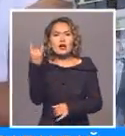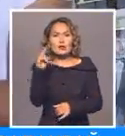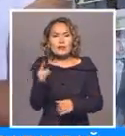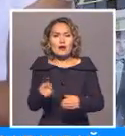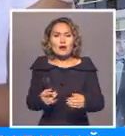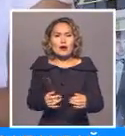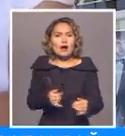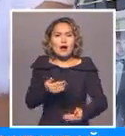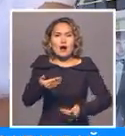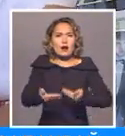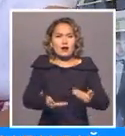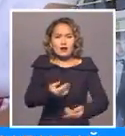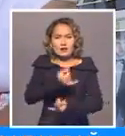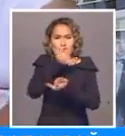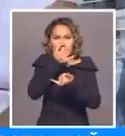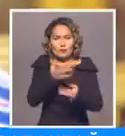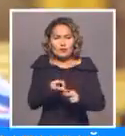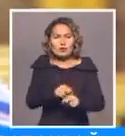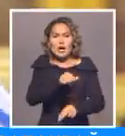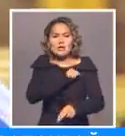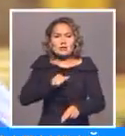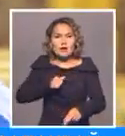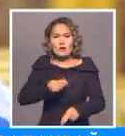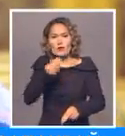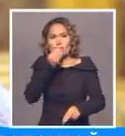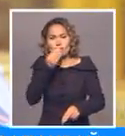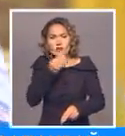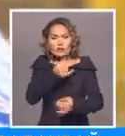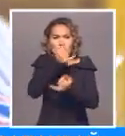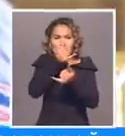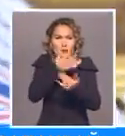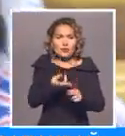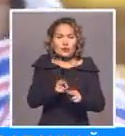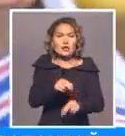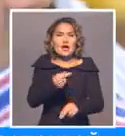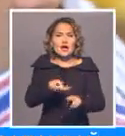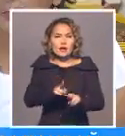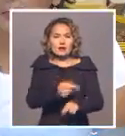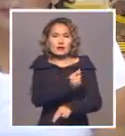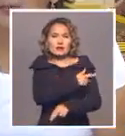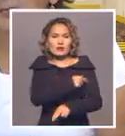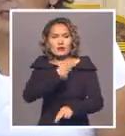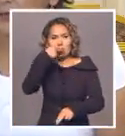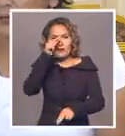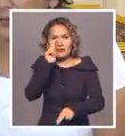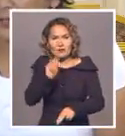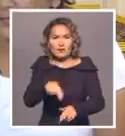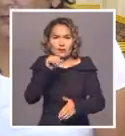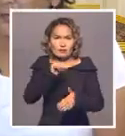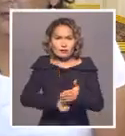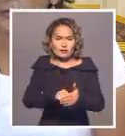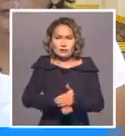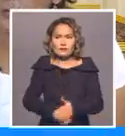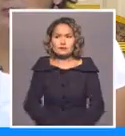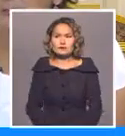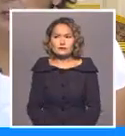да өз қолымен жей алмайды. Айжанның айтуынша, баласы мұндай халге жеткізген дәрігерлердің салғырттығы. Бір палатада 3 мама